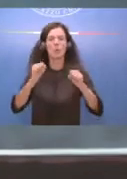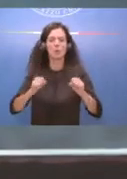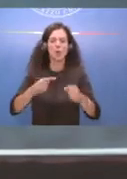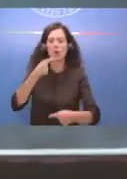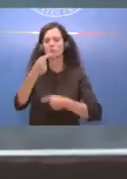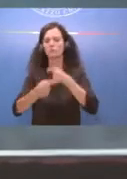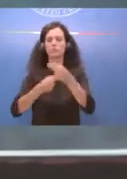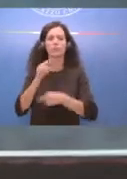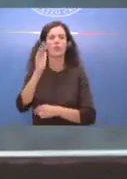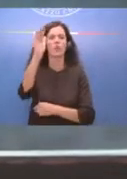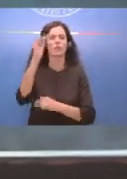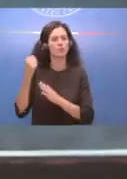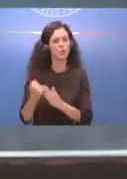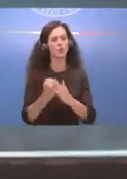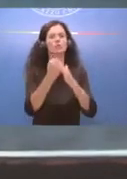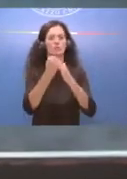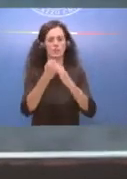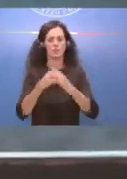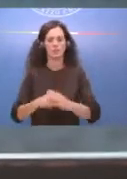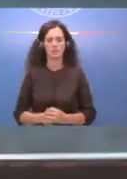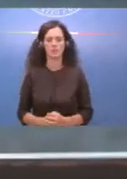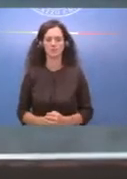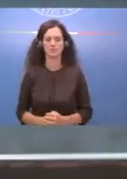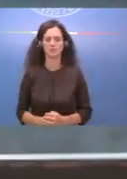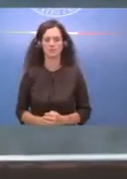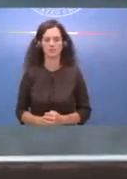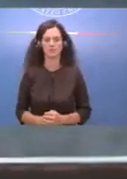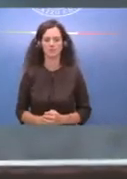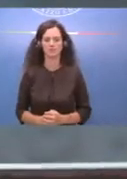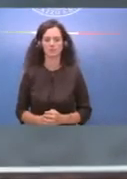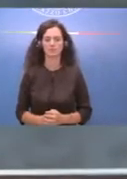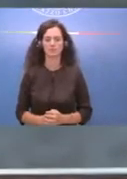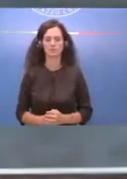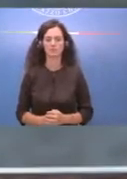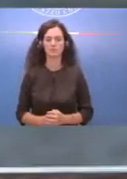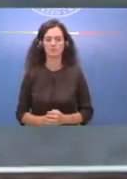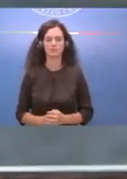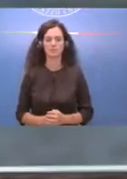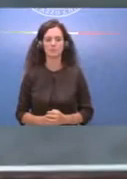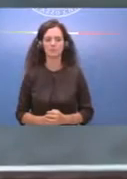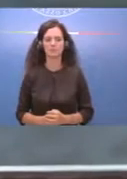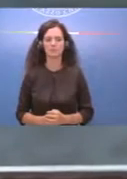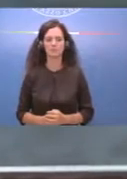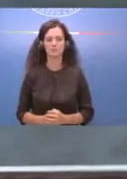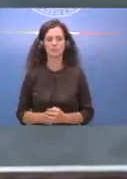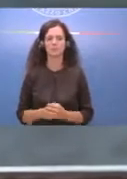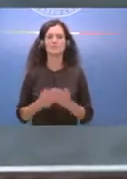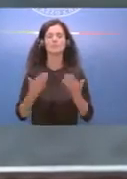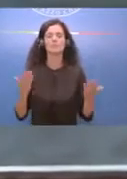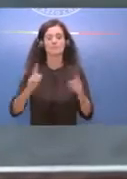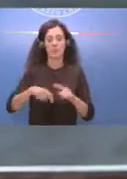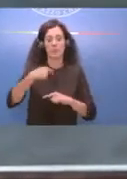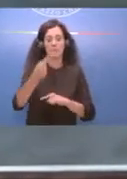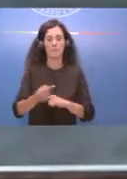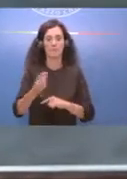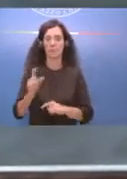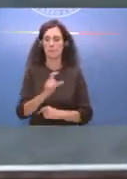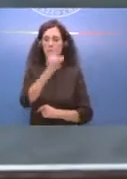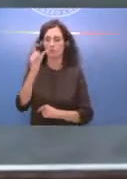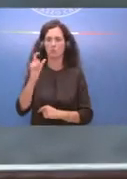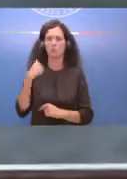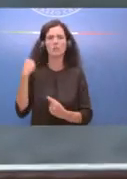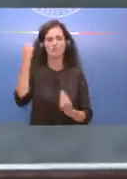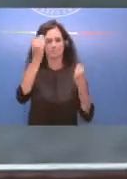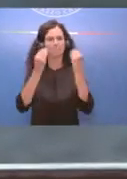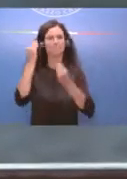un futuro sostenibile ex sindaca mendes vv venga bout awal collective memory been